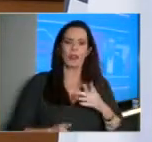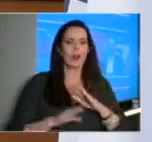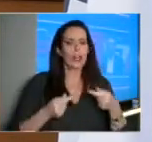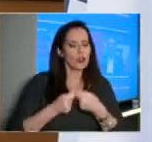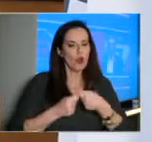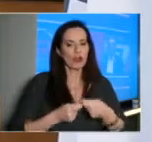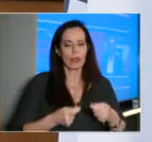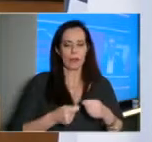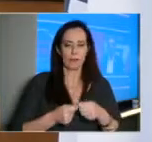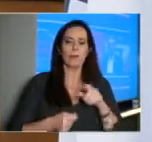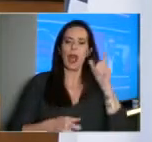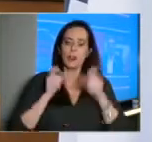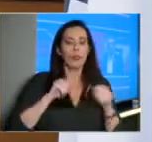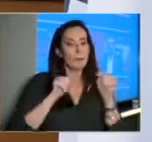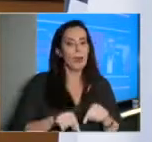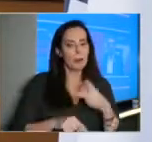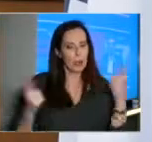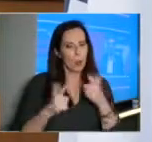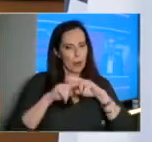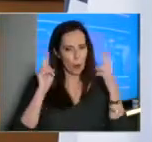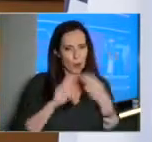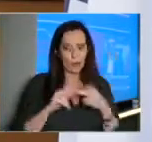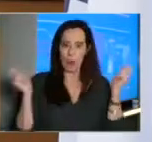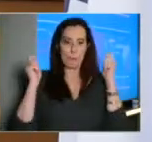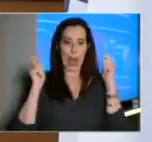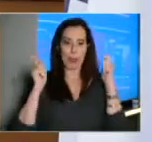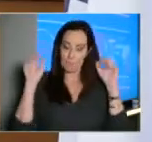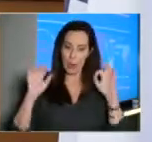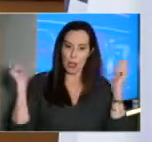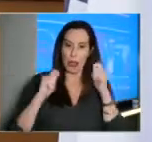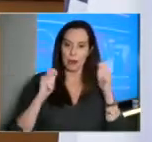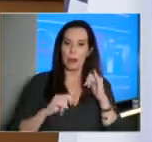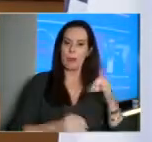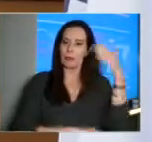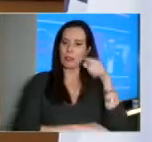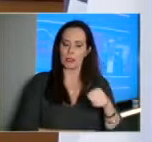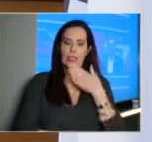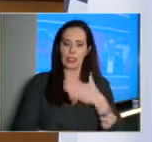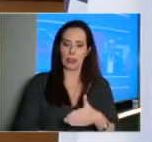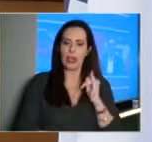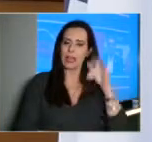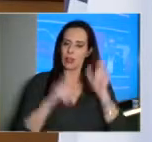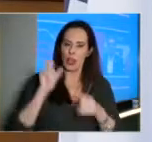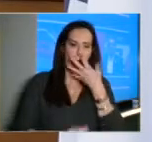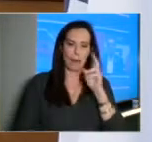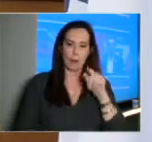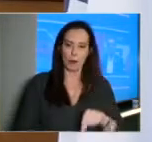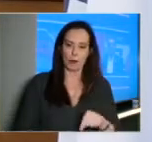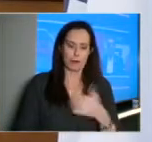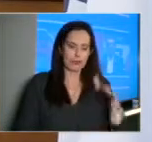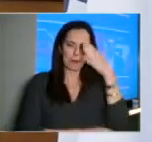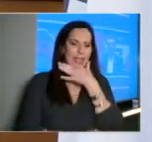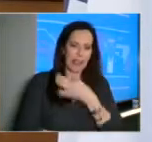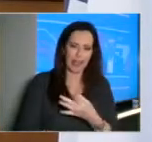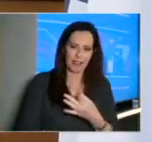ארגון של המדינה הזאת. אנשים באים לכאן לאירועים בינלאומיים והם בהלם. בהלם, מאיזה מדינה זו מדינת ישראל, איזה אנשים חמים יש בה, איזה מדינה